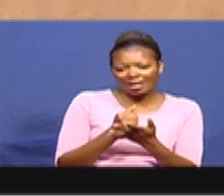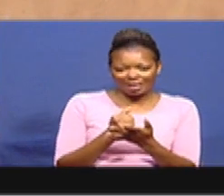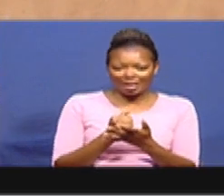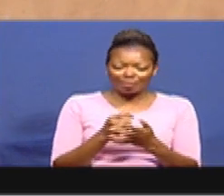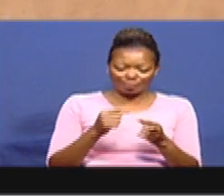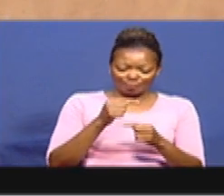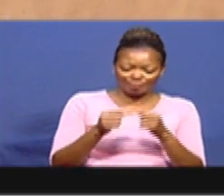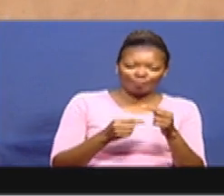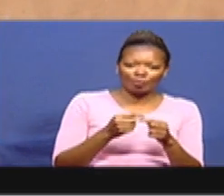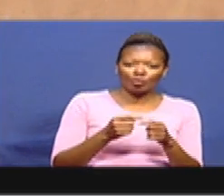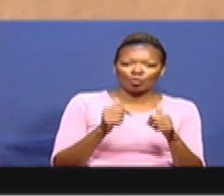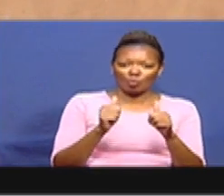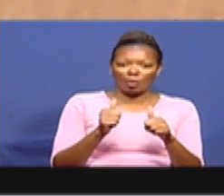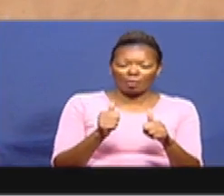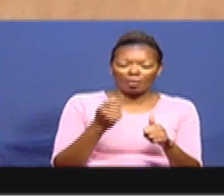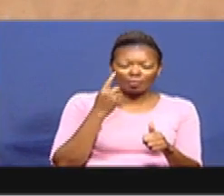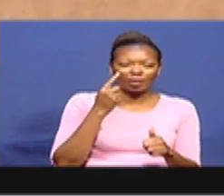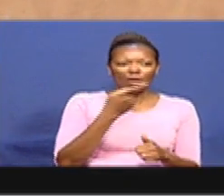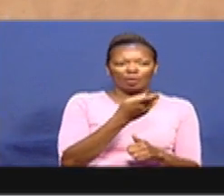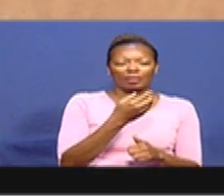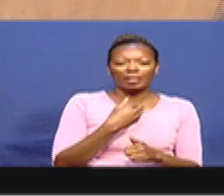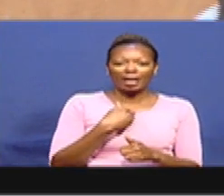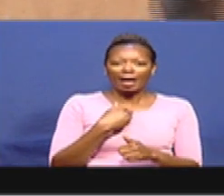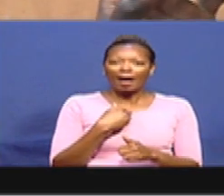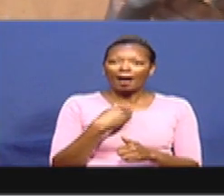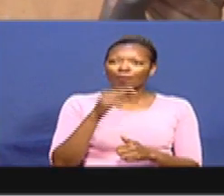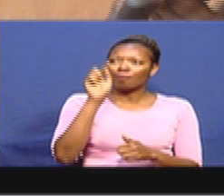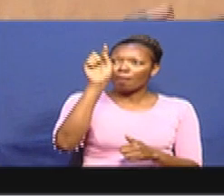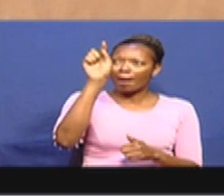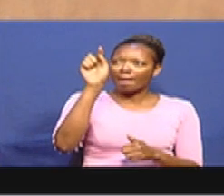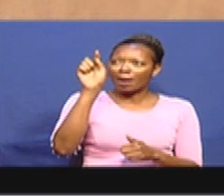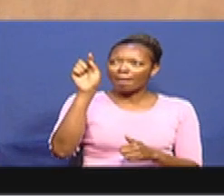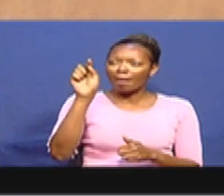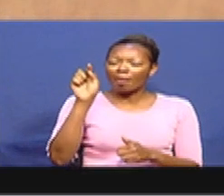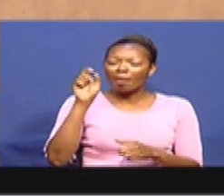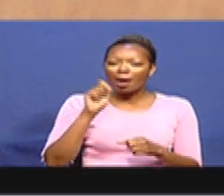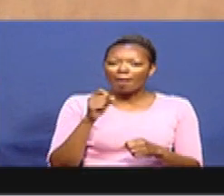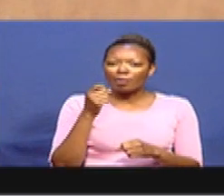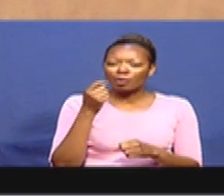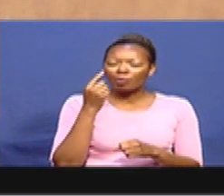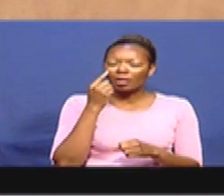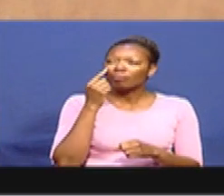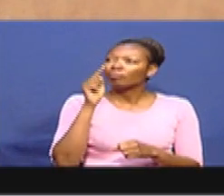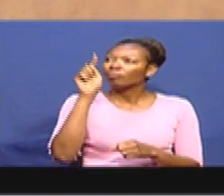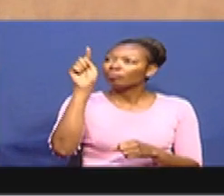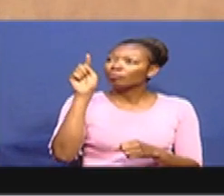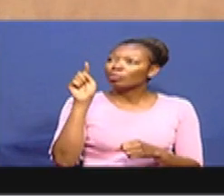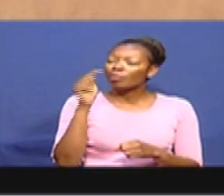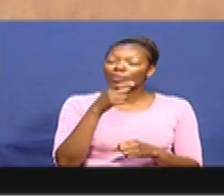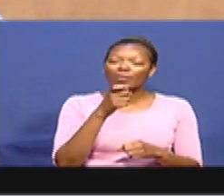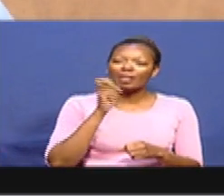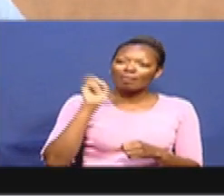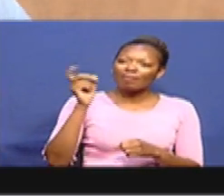maji, tunachemsha hapo, ani inaonyeshana kama hiyo maji vile inaenda. Hiyo humidity inaonyesha hiyo mayai vile,